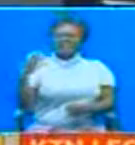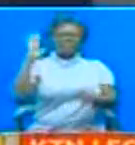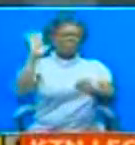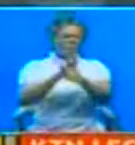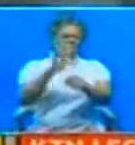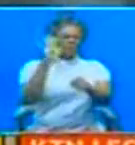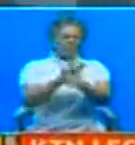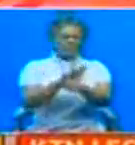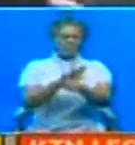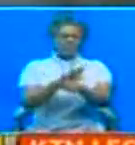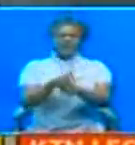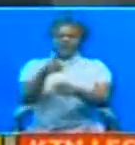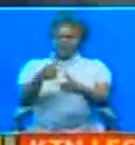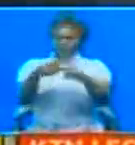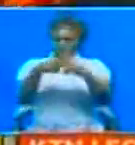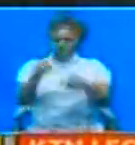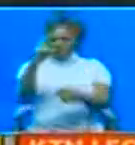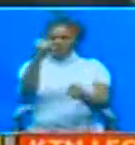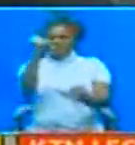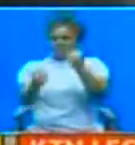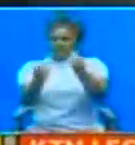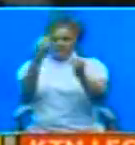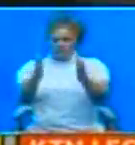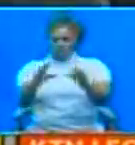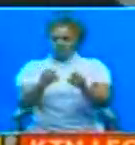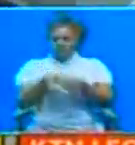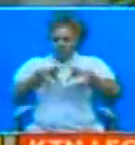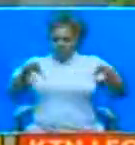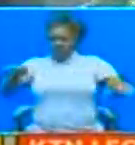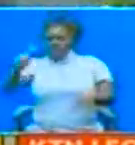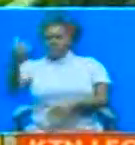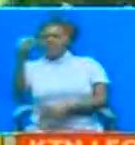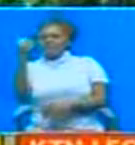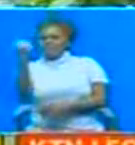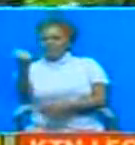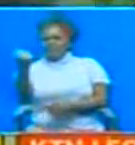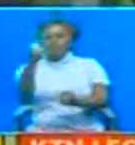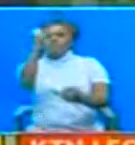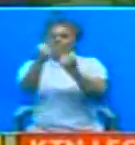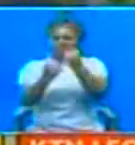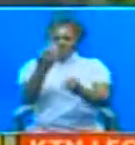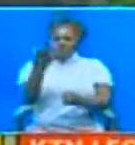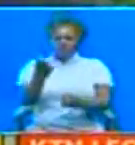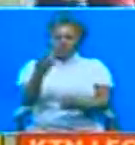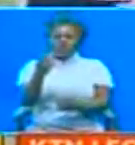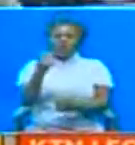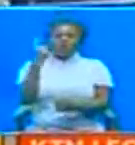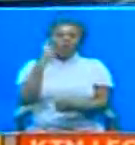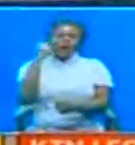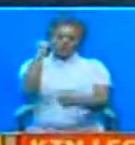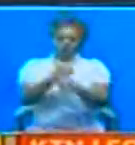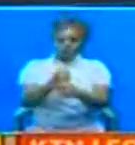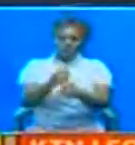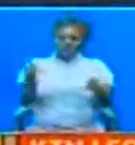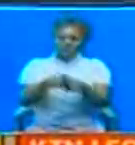fedha. Ni mkasa ulianza kwenye gari moja na kuenea hadi kwenye magari mengine matano yaliyokuwemo katika karakana hiyo. Moto huo